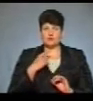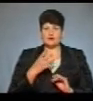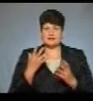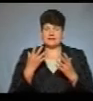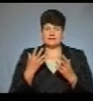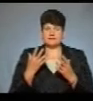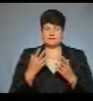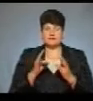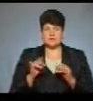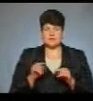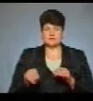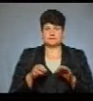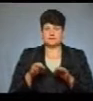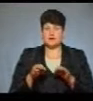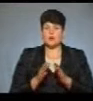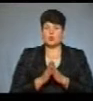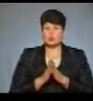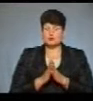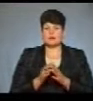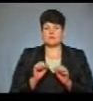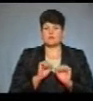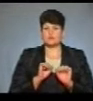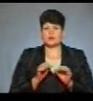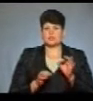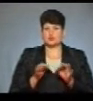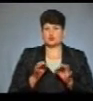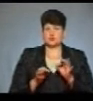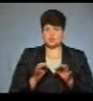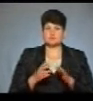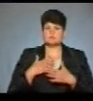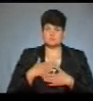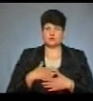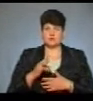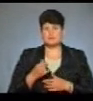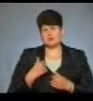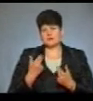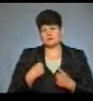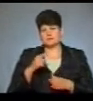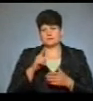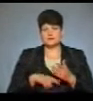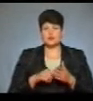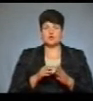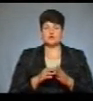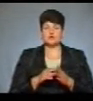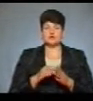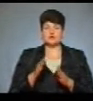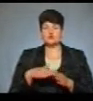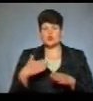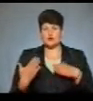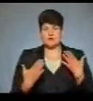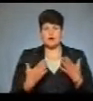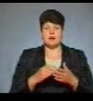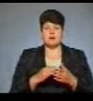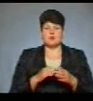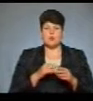йдіть до суду. Клопотання адвоката суд задовольнив. Так, як ми і сподівалися, сторона обвинувачуваних разом із